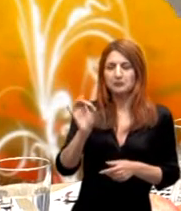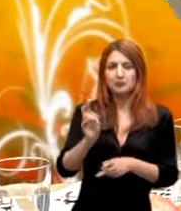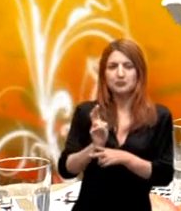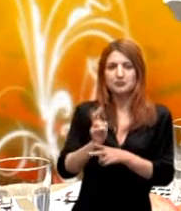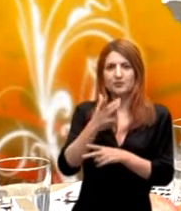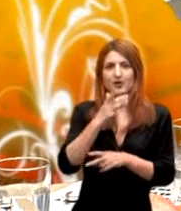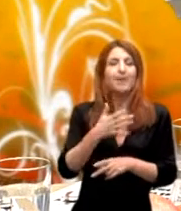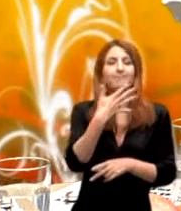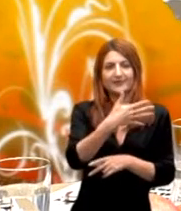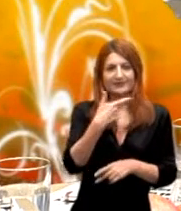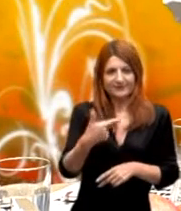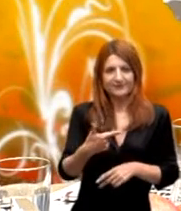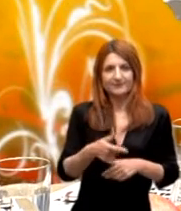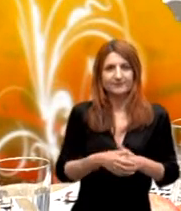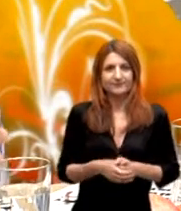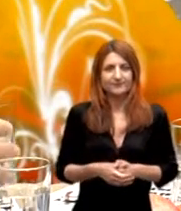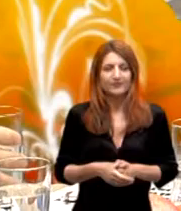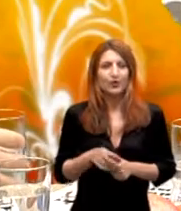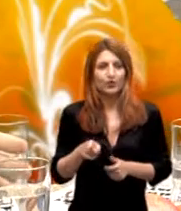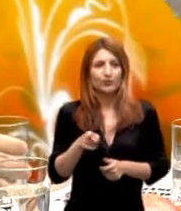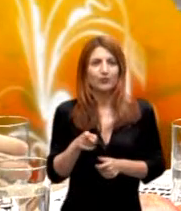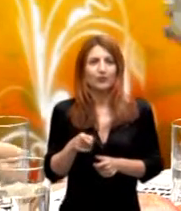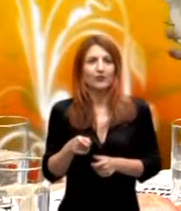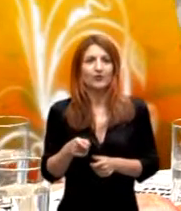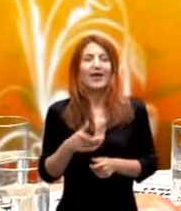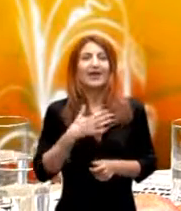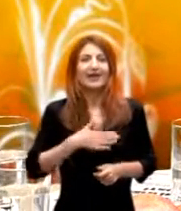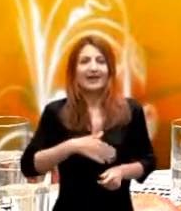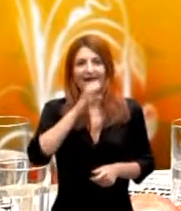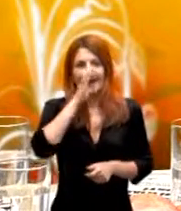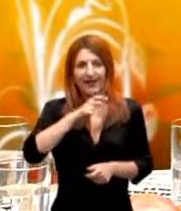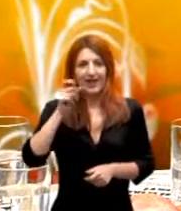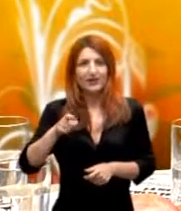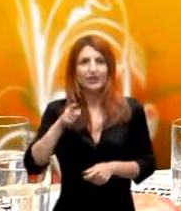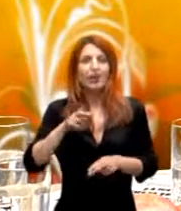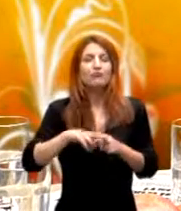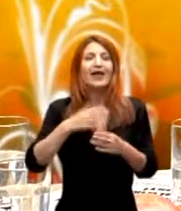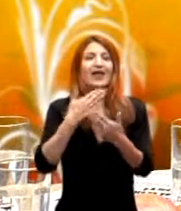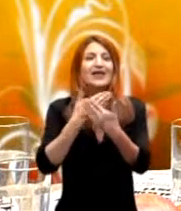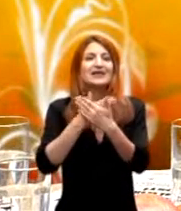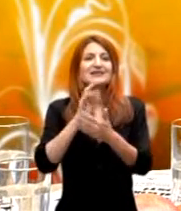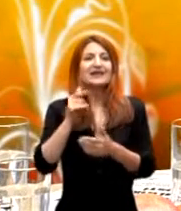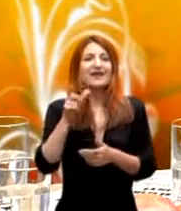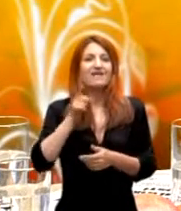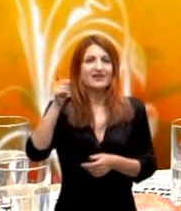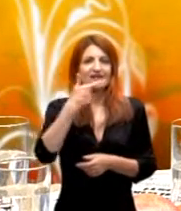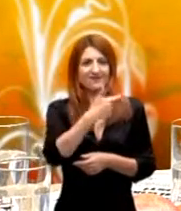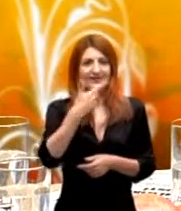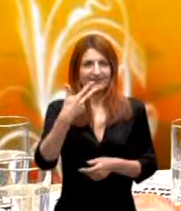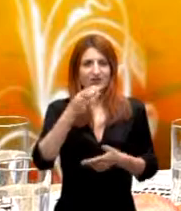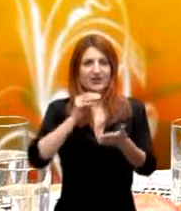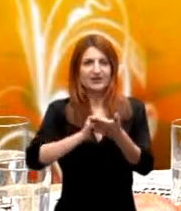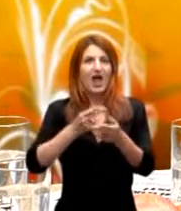Evo, 52 godine. Znači, to ćemo, dragi gledatelji, to će vam na Zrinjevcu 23.